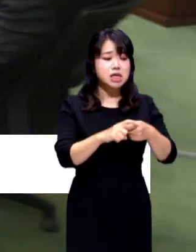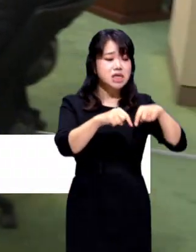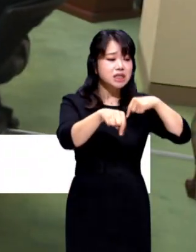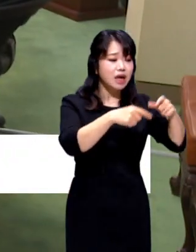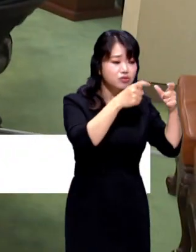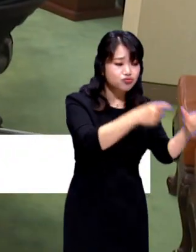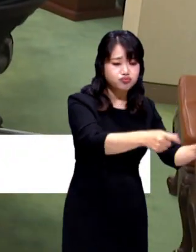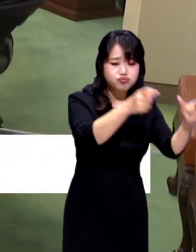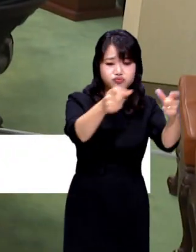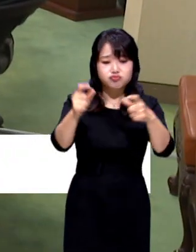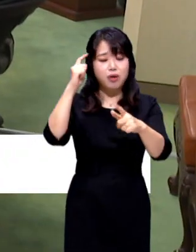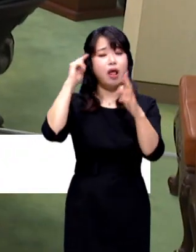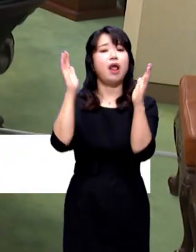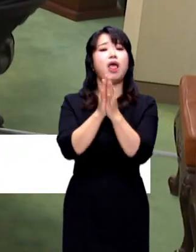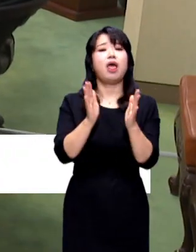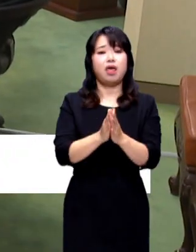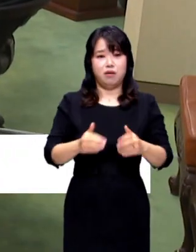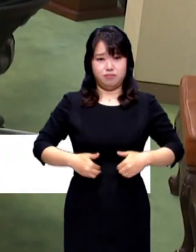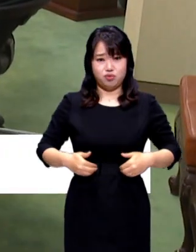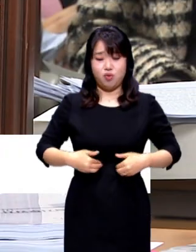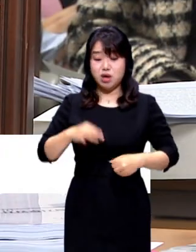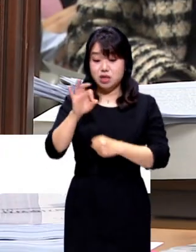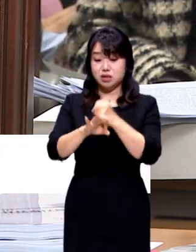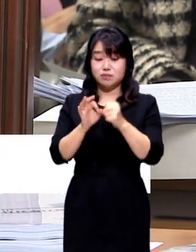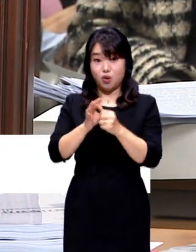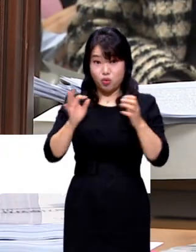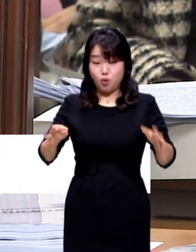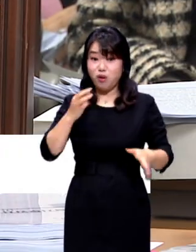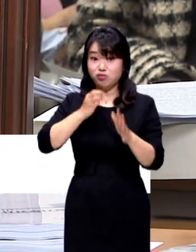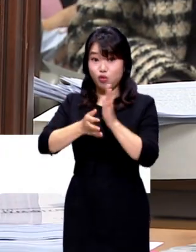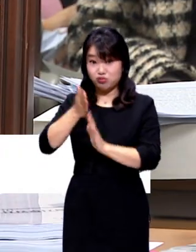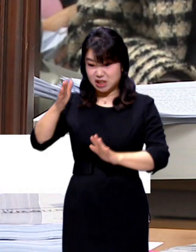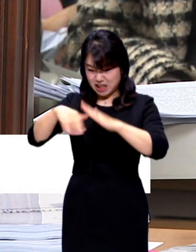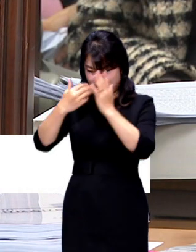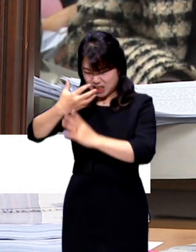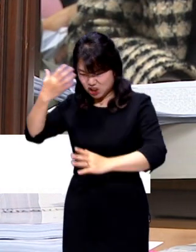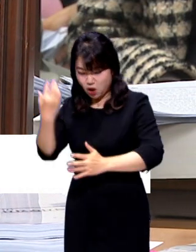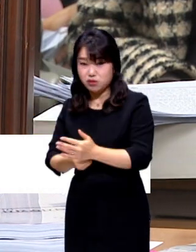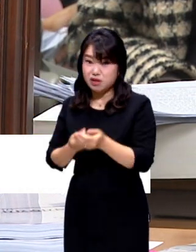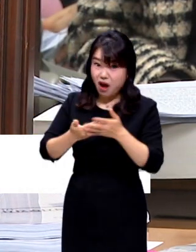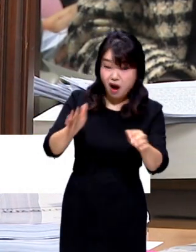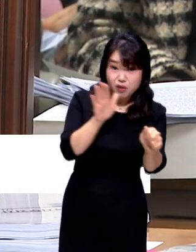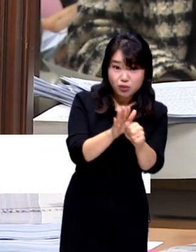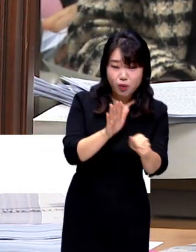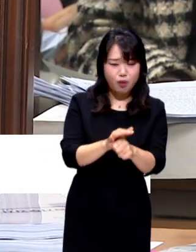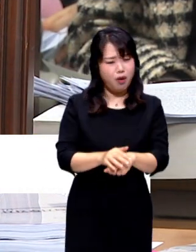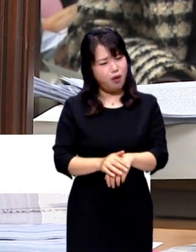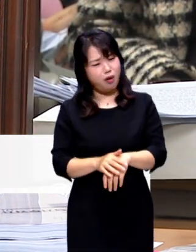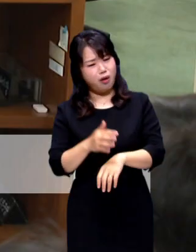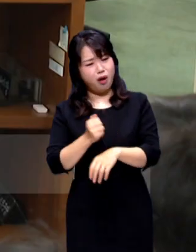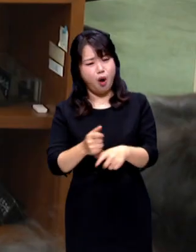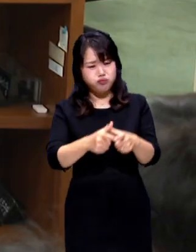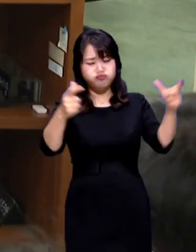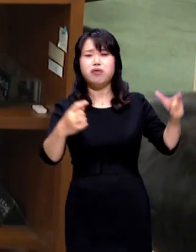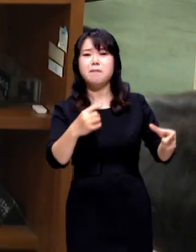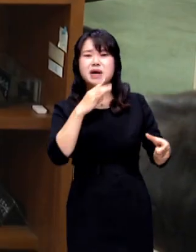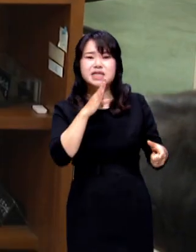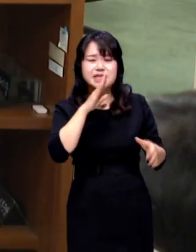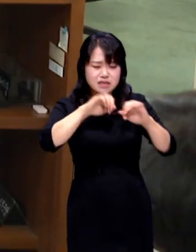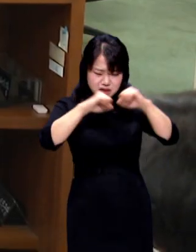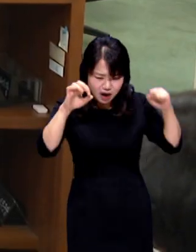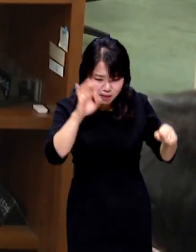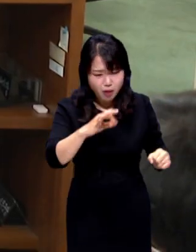단위에서 이뤄져야 한다는 것. 10년 가까이 광역 차원에서 지원을 했는데 양적 팽창만 있었을 뿐 질적